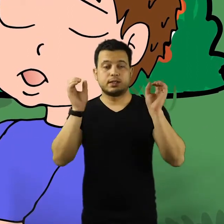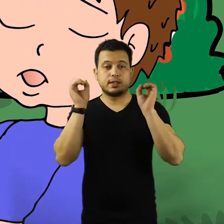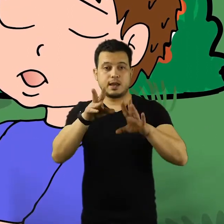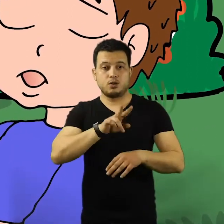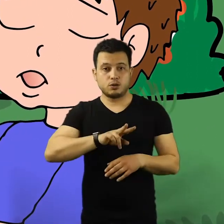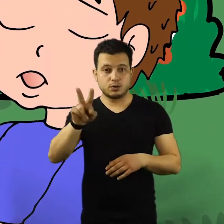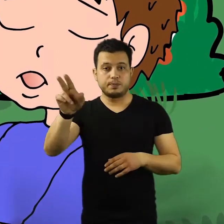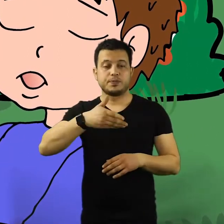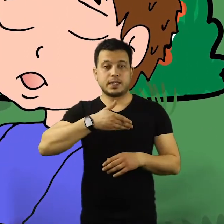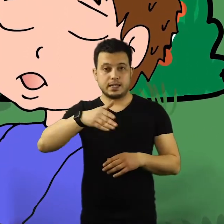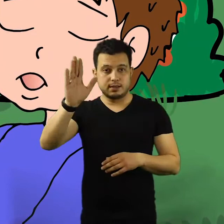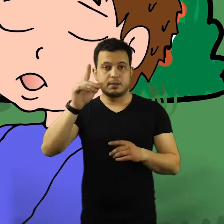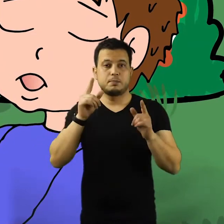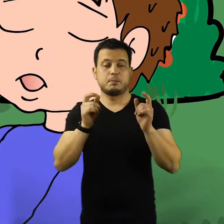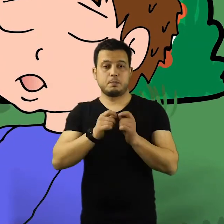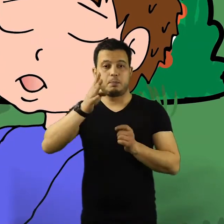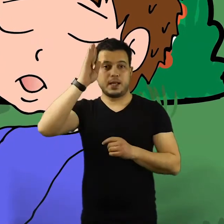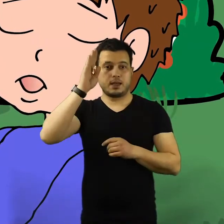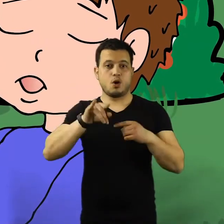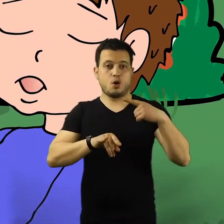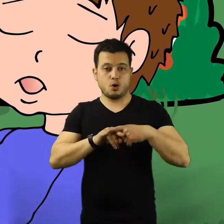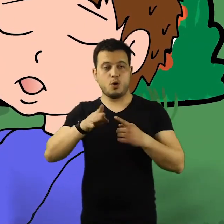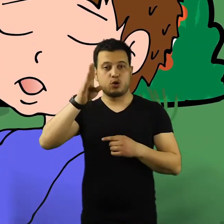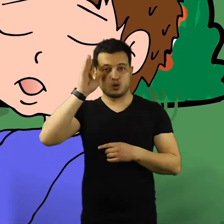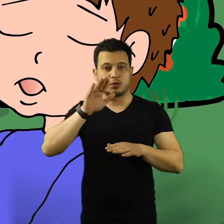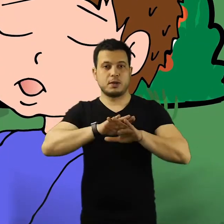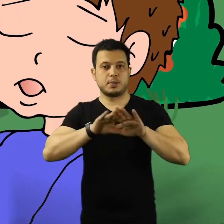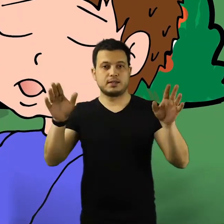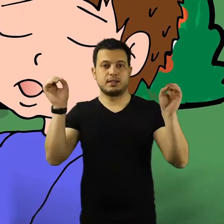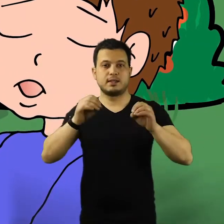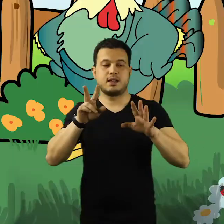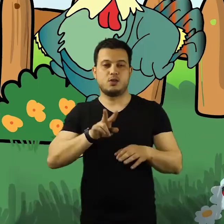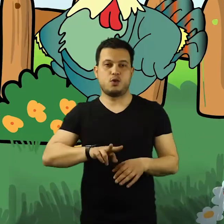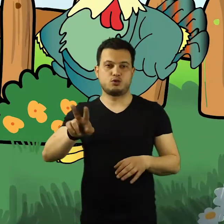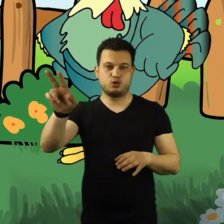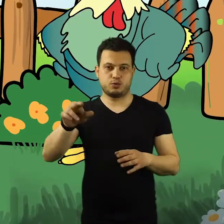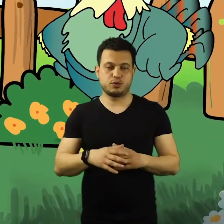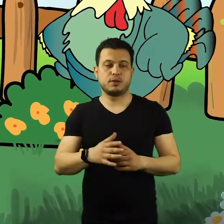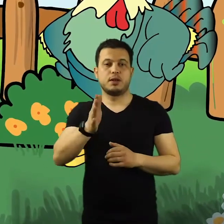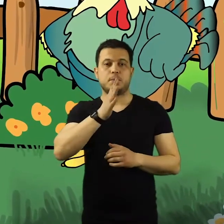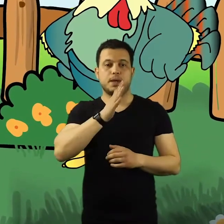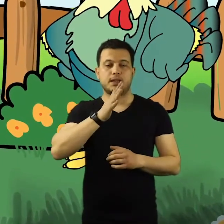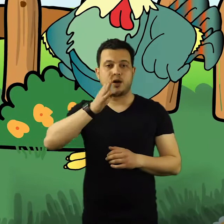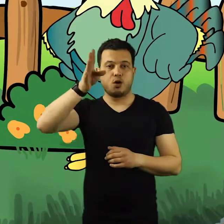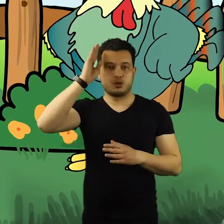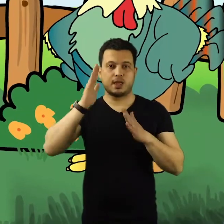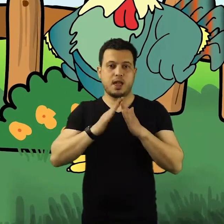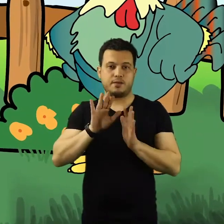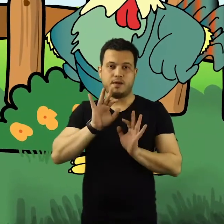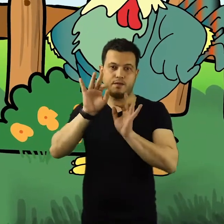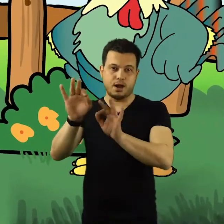gecidimiz Gitsin Bilge Horoz'umuz, bitsin sihirli yolculuğumuz Bilge Horoz da evine